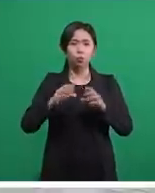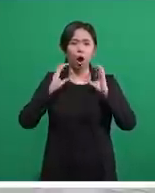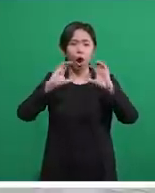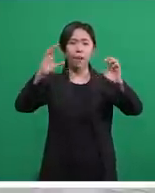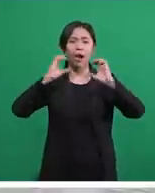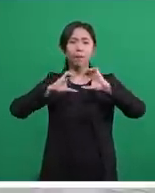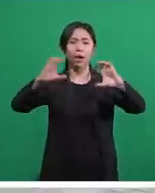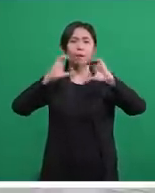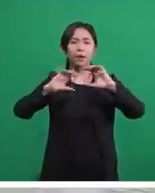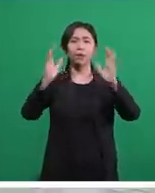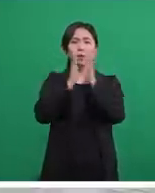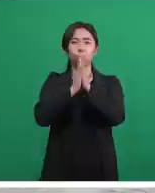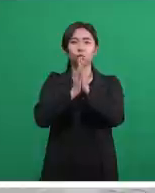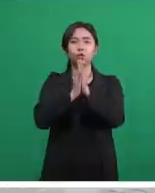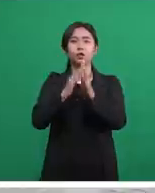gereja,